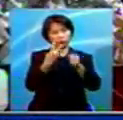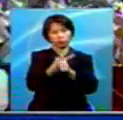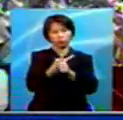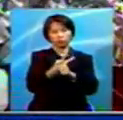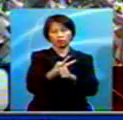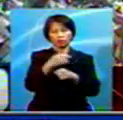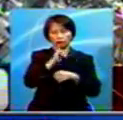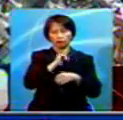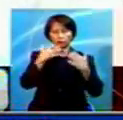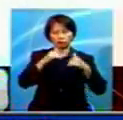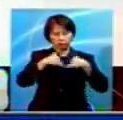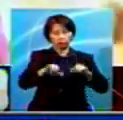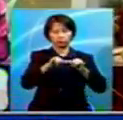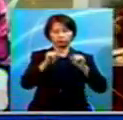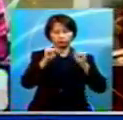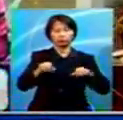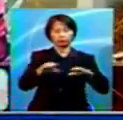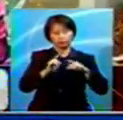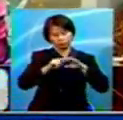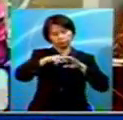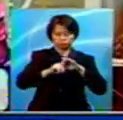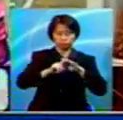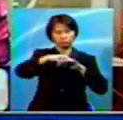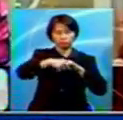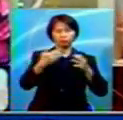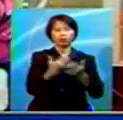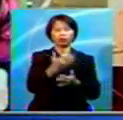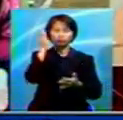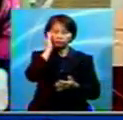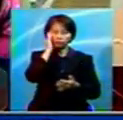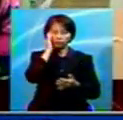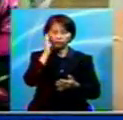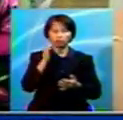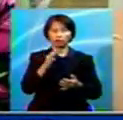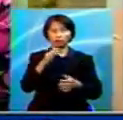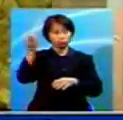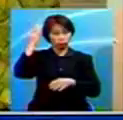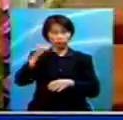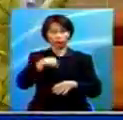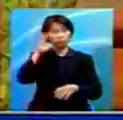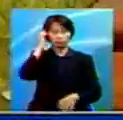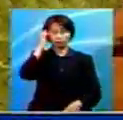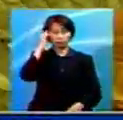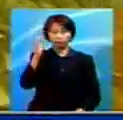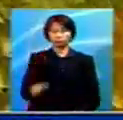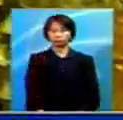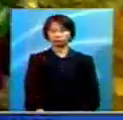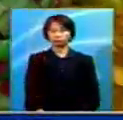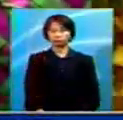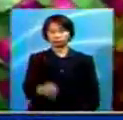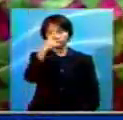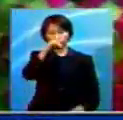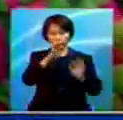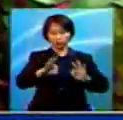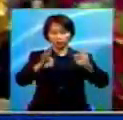itu saya terus saya betul baru tahu. Belum macam itu saya pun tak tahu. Selain untuk